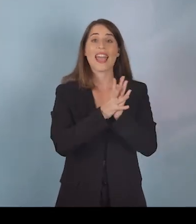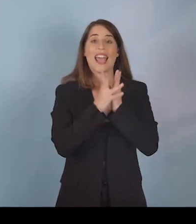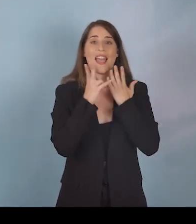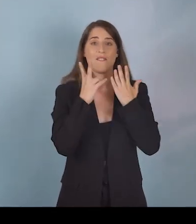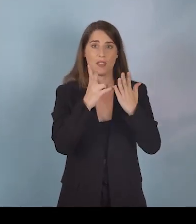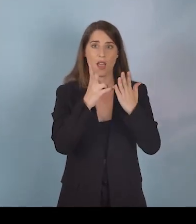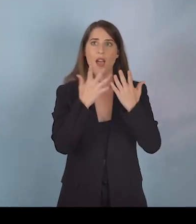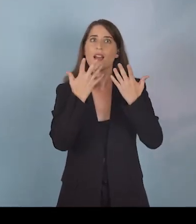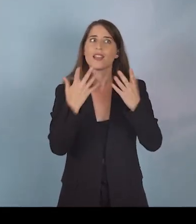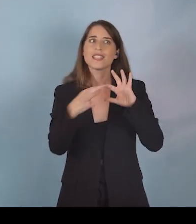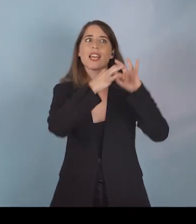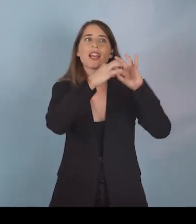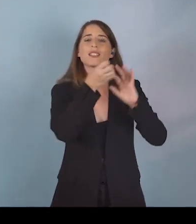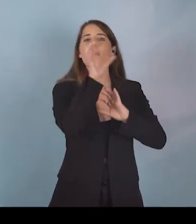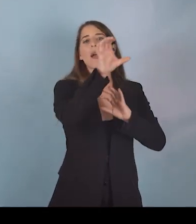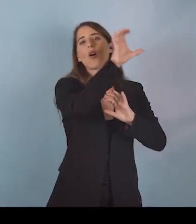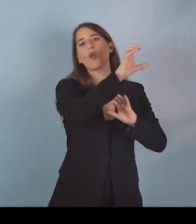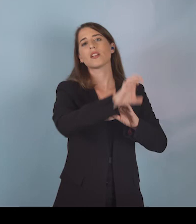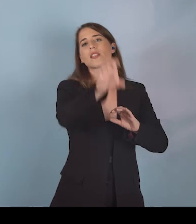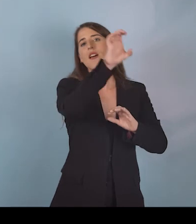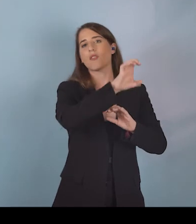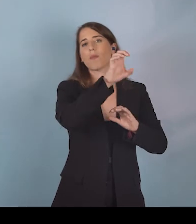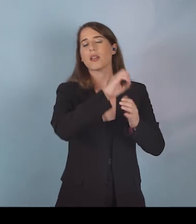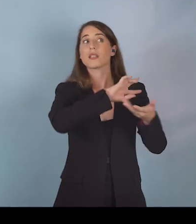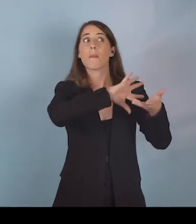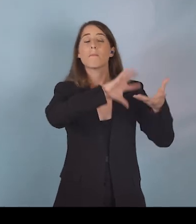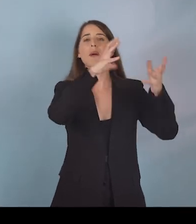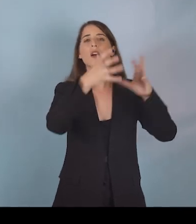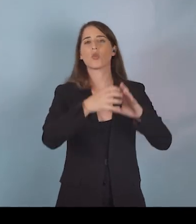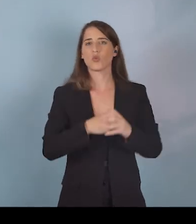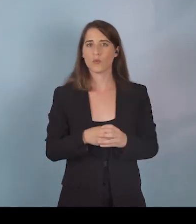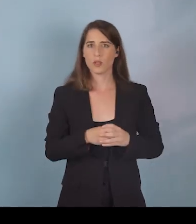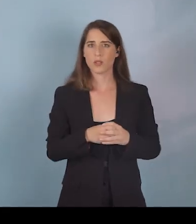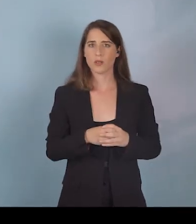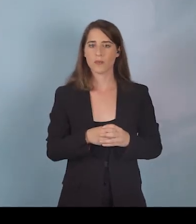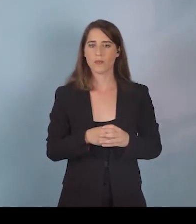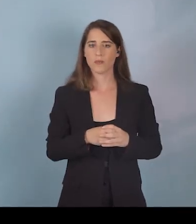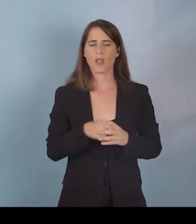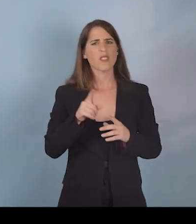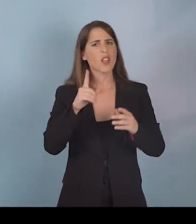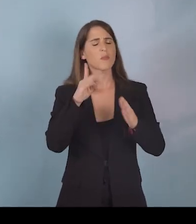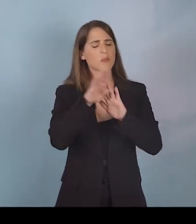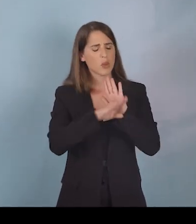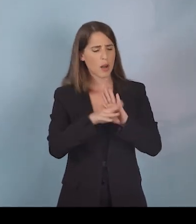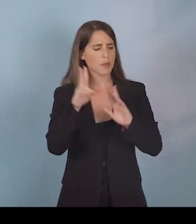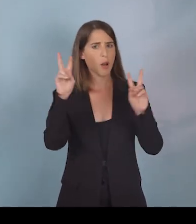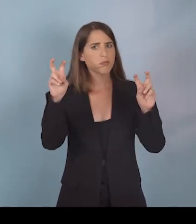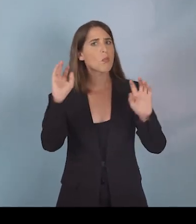συνεργατικές συνεργασίες στον αθλητισμό και 17 από αυτά επεκτείνουν τις δραστηριότητες και σε χώρες εκτός Ευρωπαϊκής